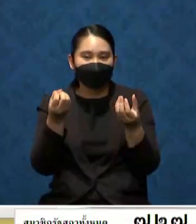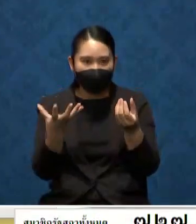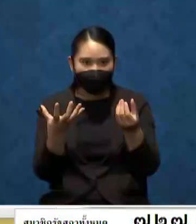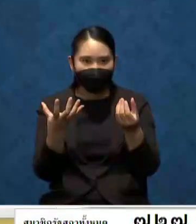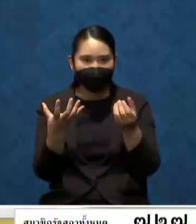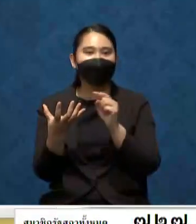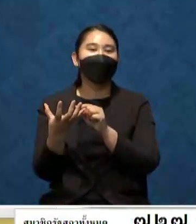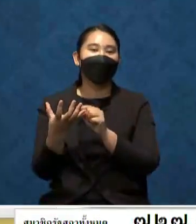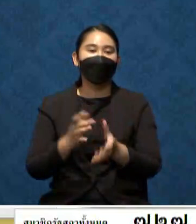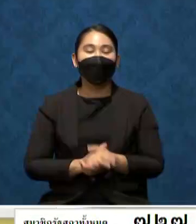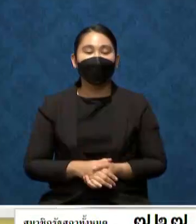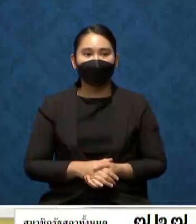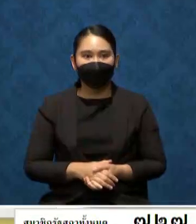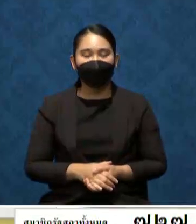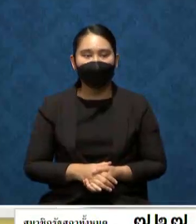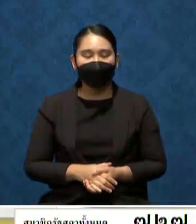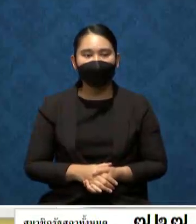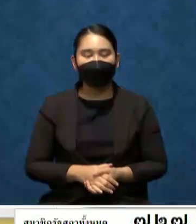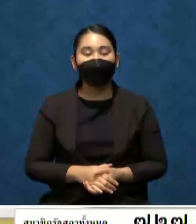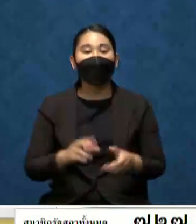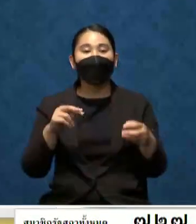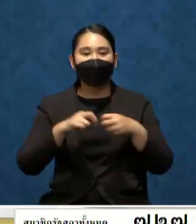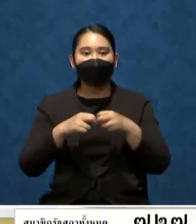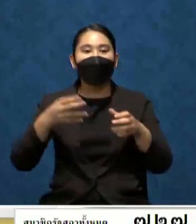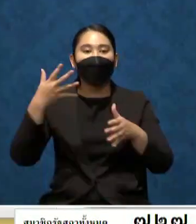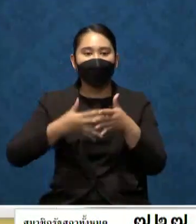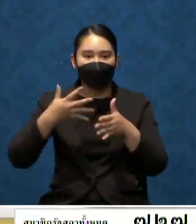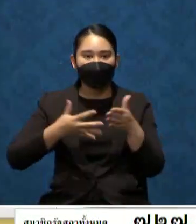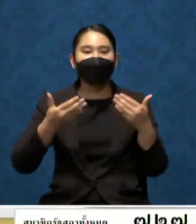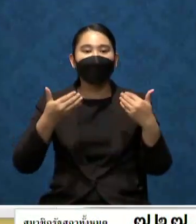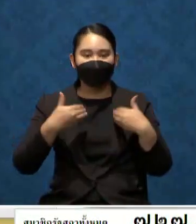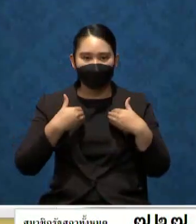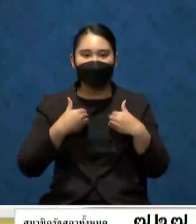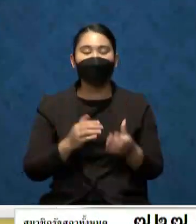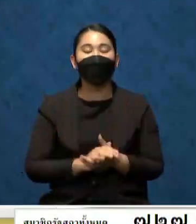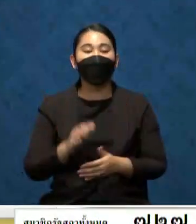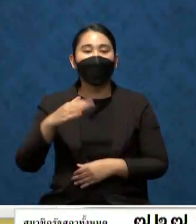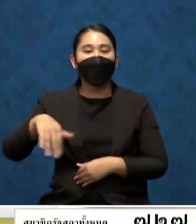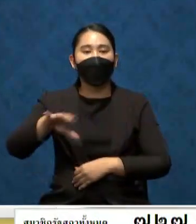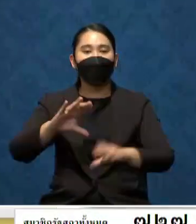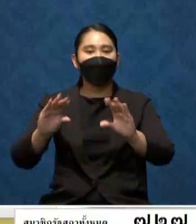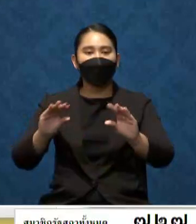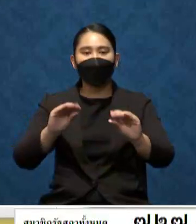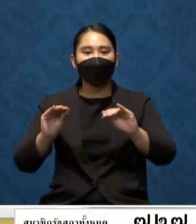จริงมันมีอยู่ตรงนั้นอยู่แล้วนะครับแล้วก็สิ่งที่หลายท่านพูดก็อาจจะ